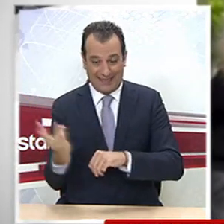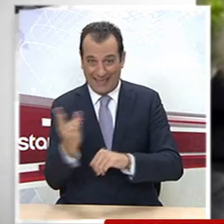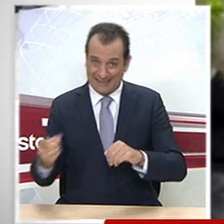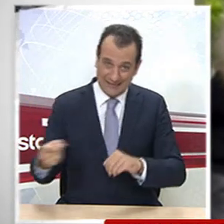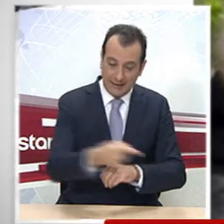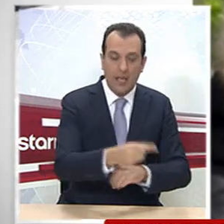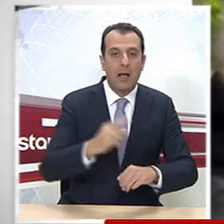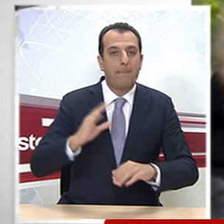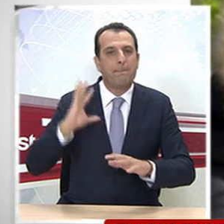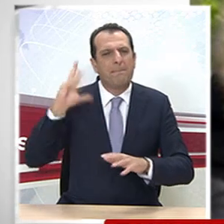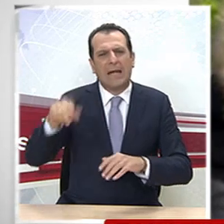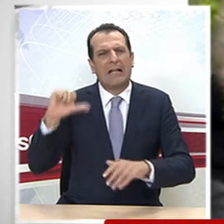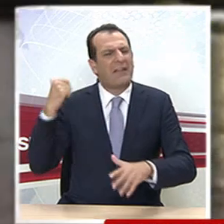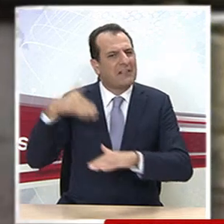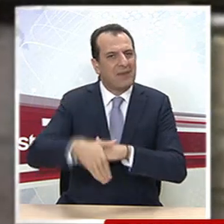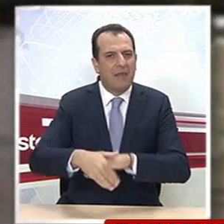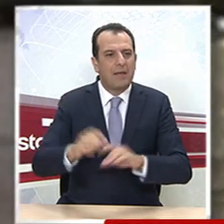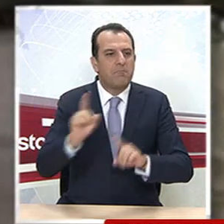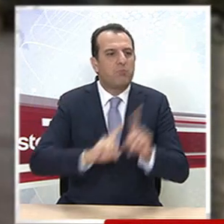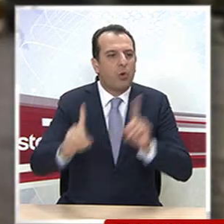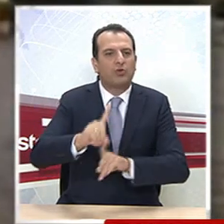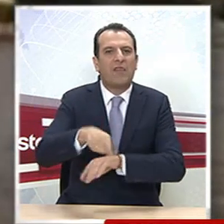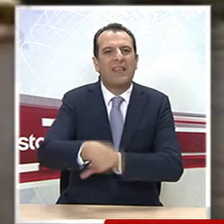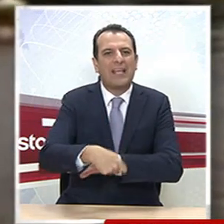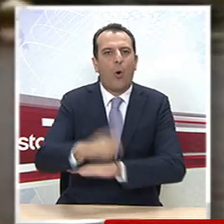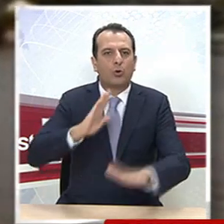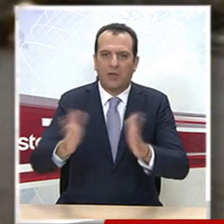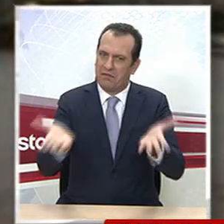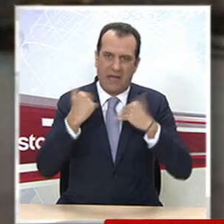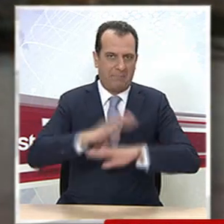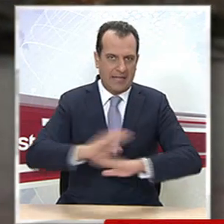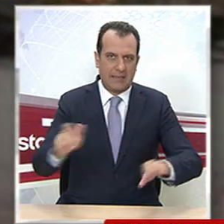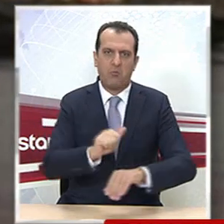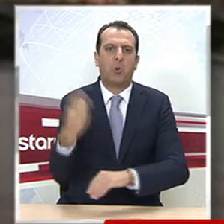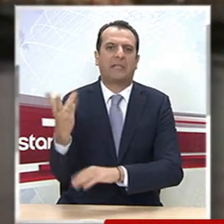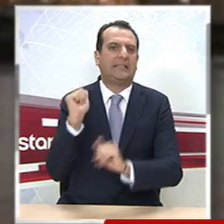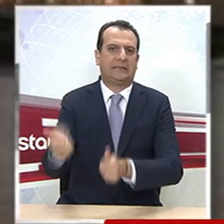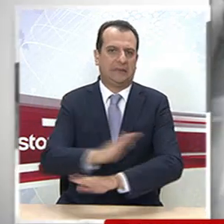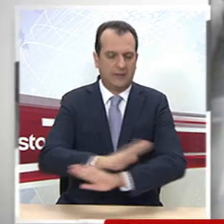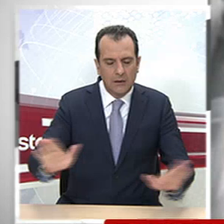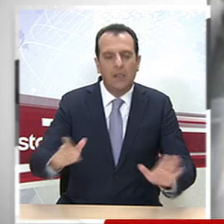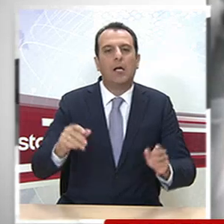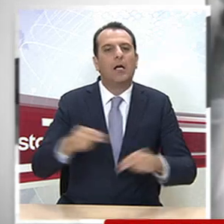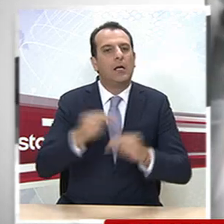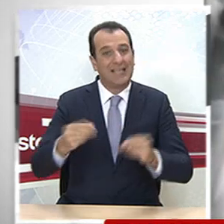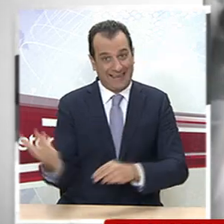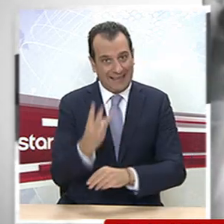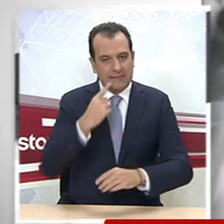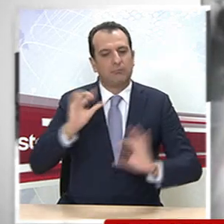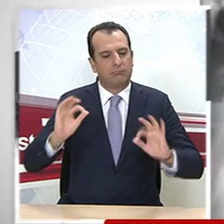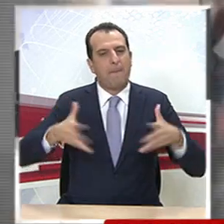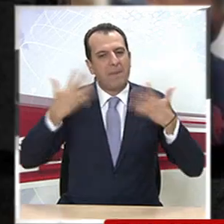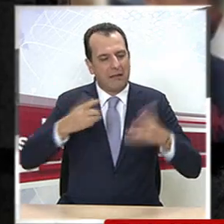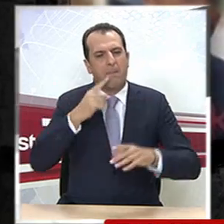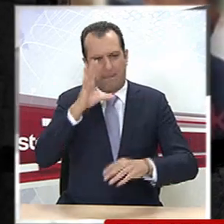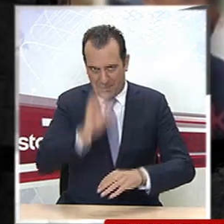Δεν τους είχε αναλάβει μέχρι αργά το βράδυ τουλάχιστον κάποιος συνήγορος υπεράσπισης. Οι δύο από τους τρεις είχαν ομολογήσει τη